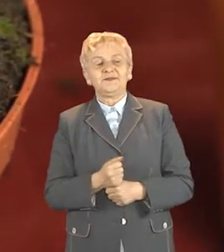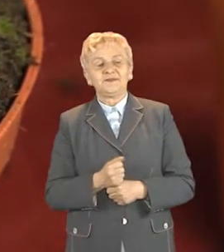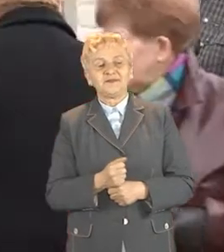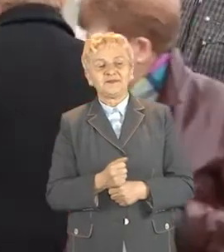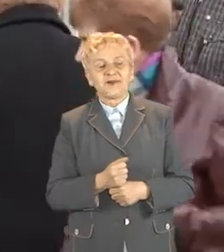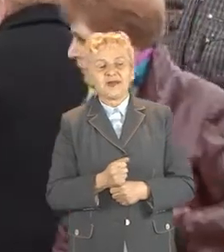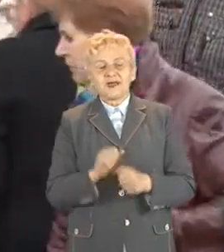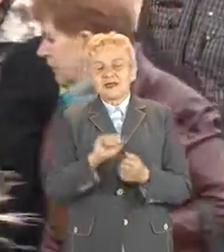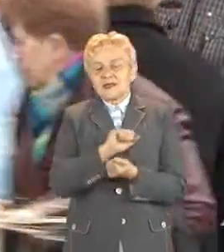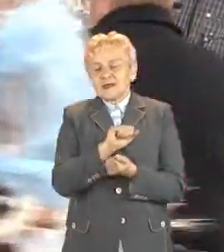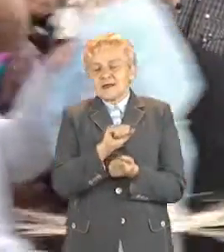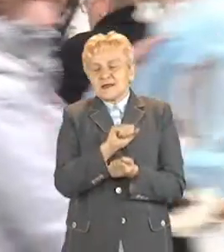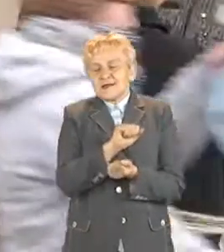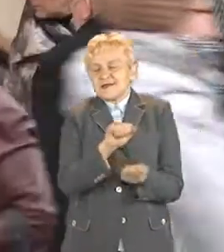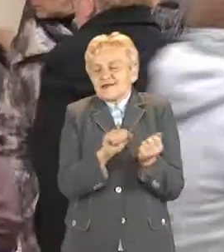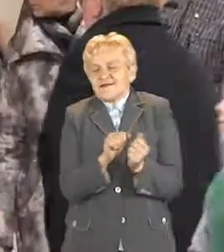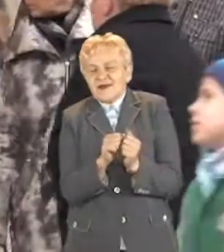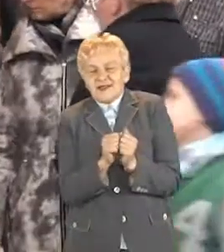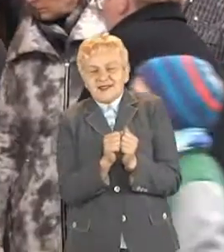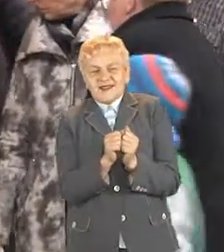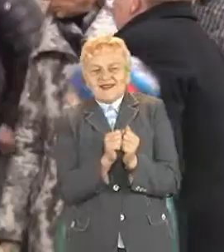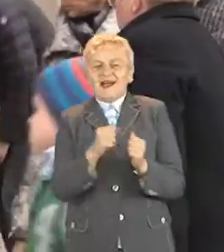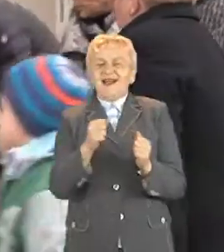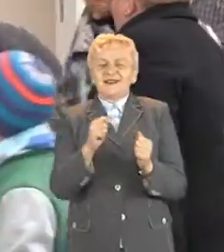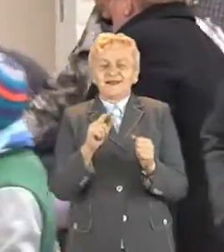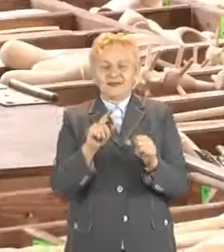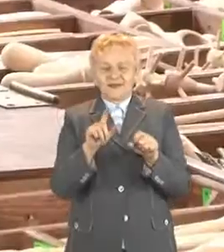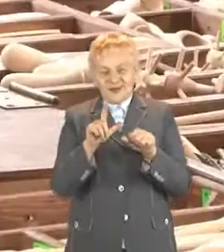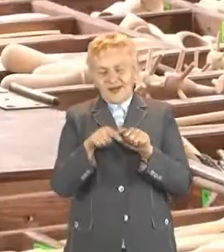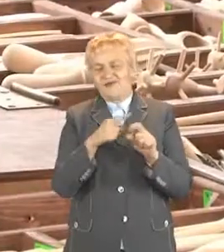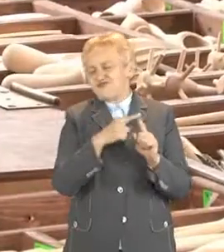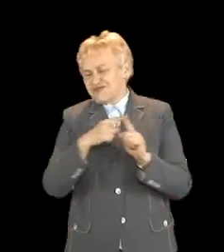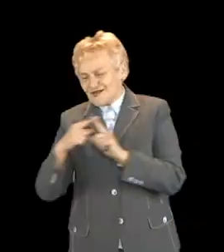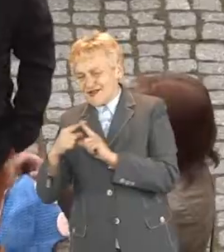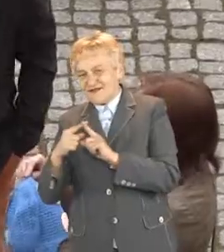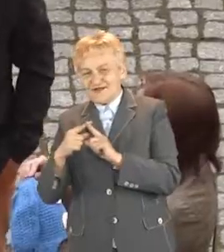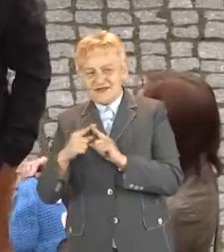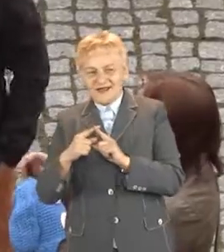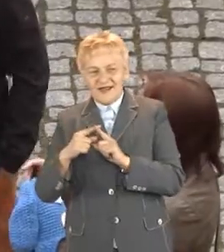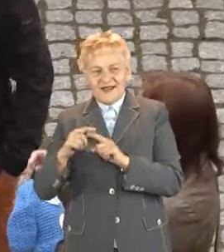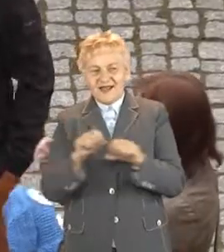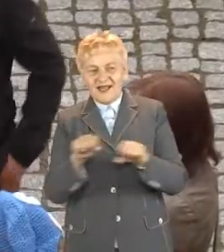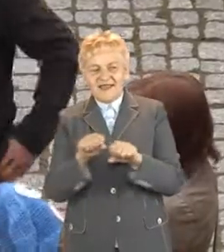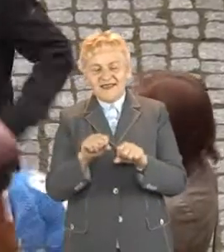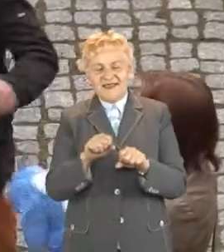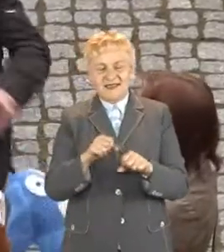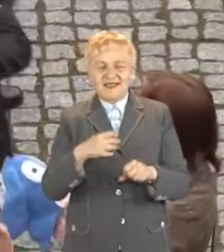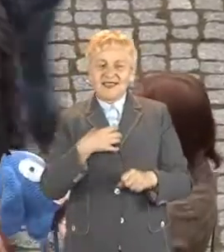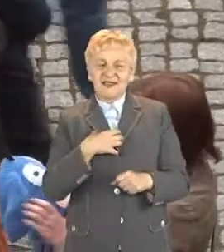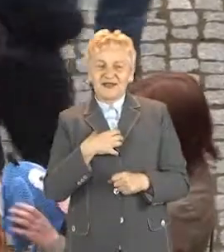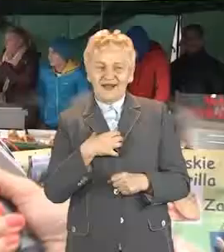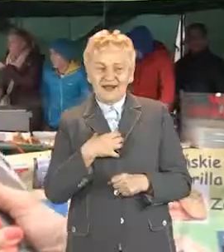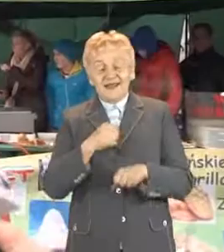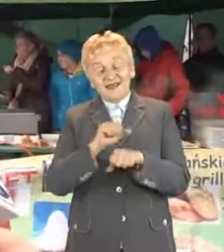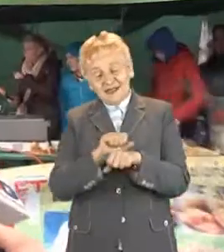niska. Zmarznięta, ale pełna pozytywnej energii pani dyrektor od wczesnych godzin porannych czuwała nad przebiegiem całego